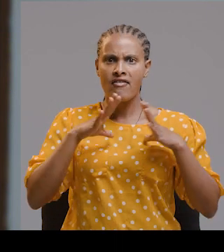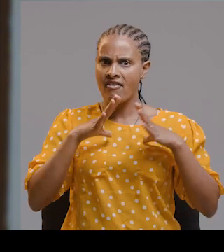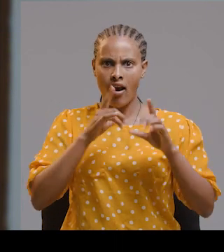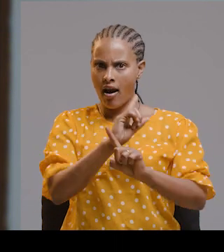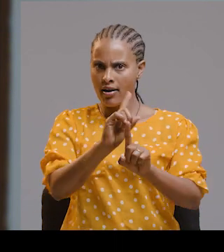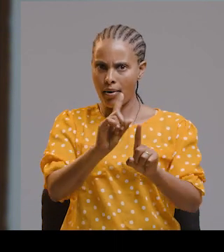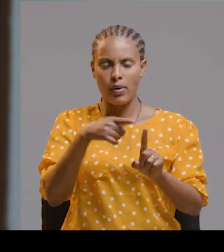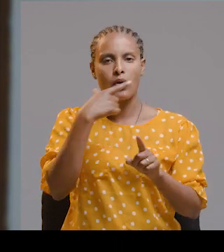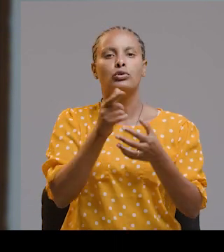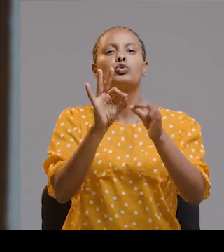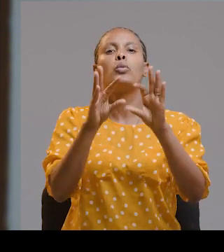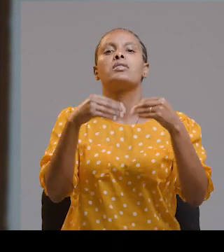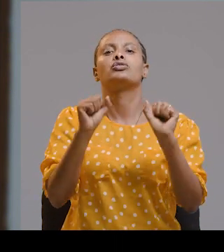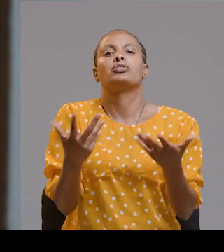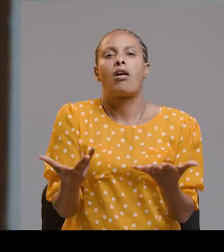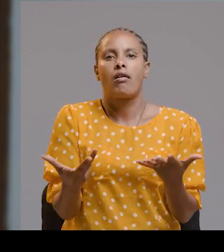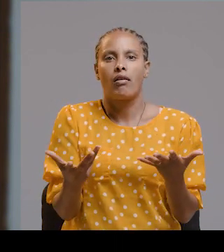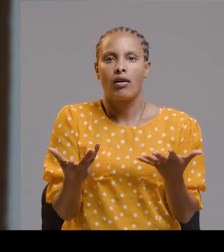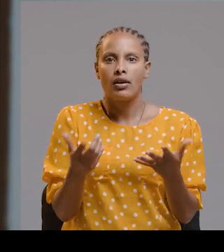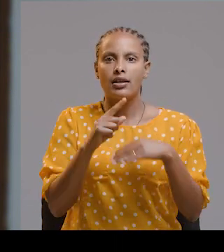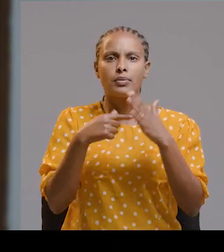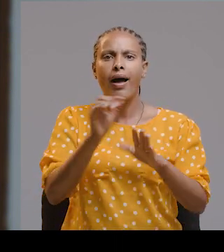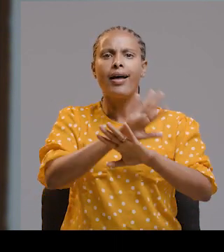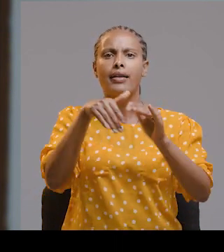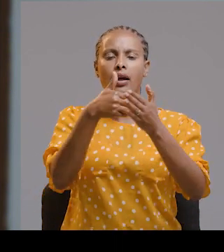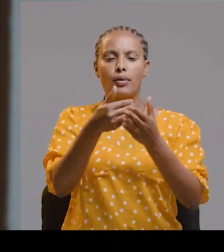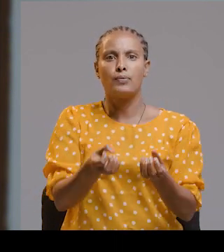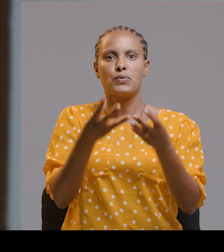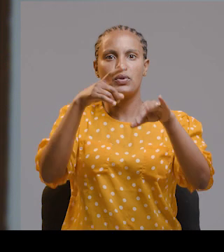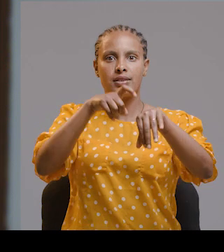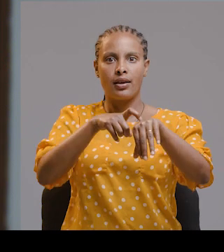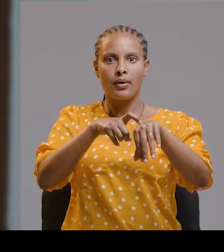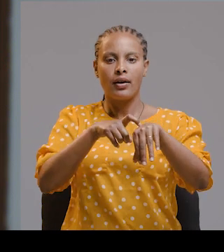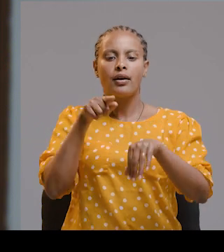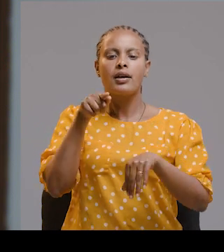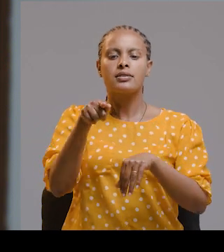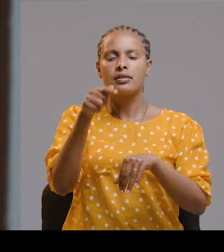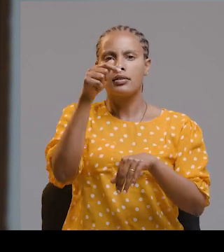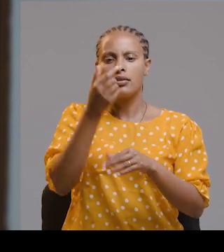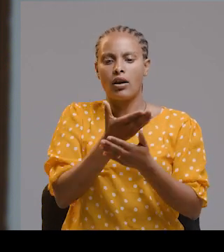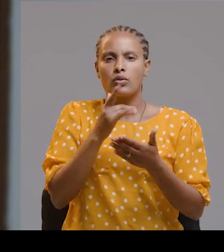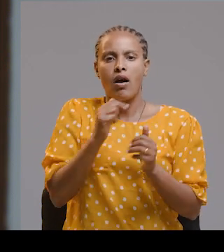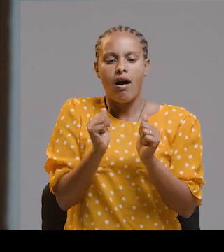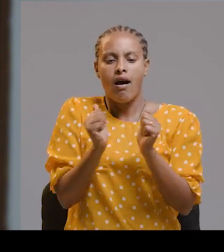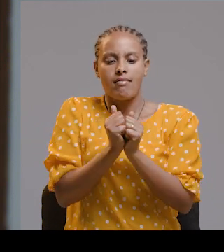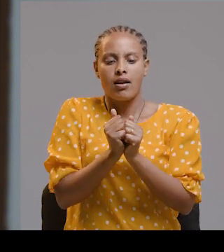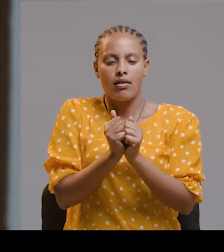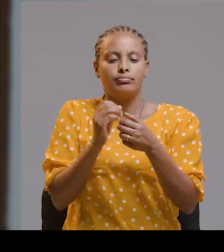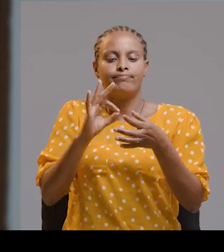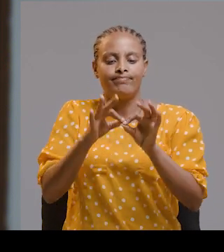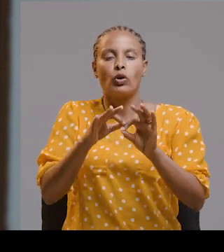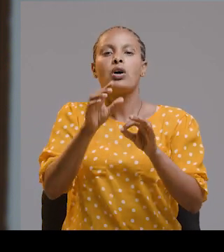የተጠበቀ አይደለም ሚለውን ስሜት ሊፈጥር ይችላል ስለዚህ በአጠቃላይ ብዙ ጊዜ የነዚህ ነገሮች አንድ ላይ መገኘት ነው አንድ